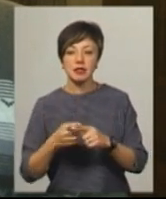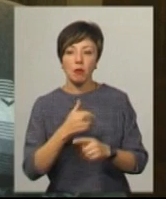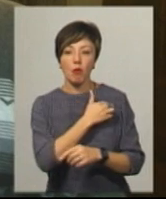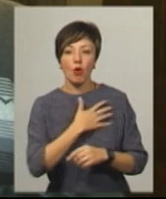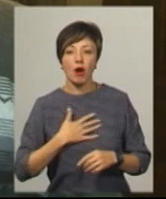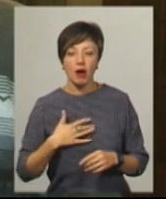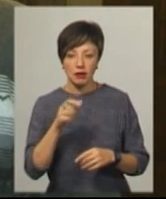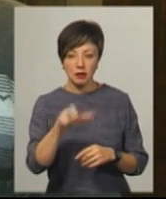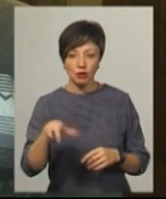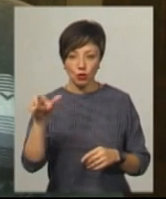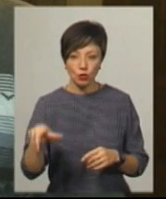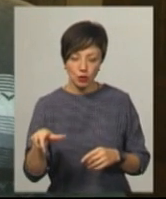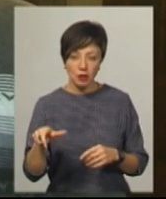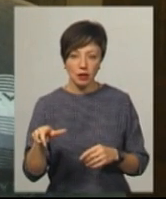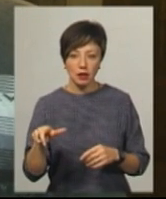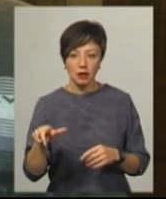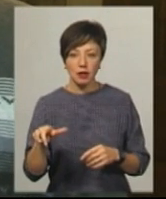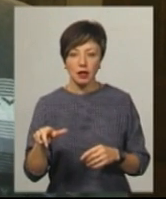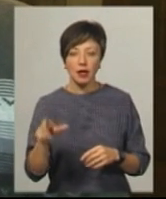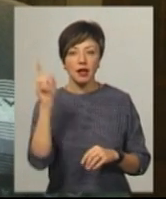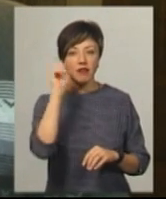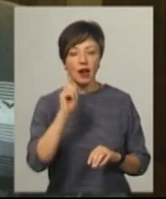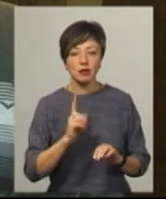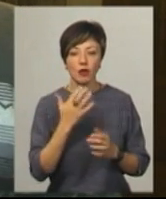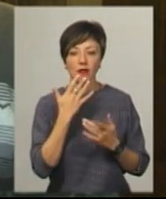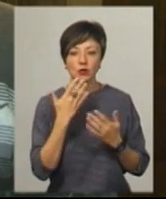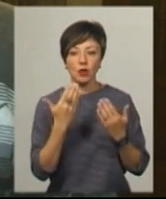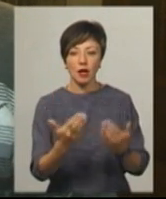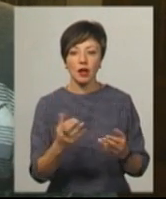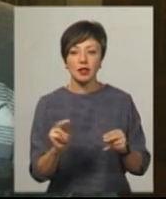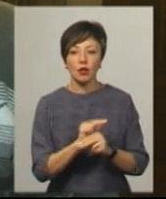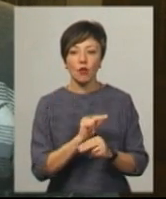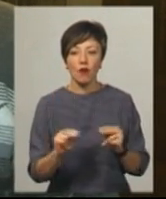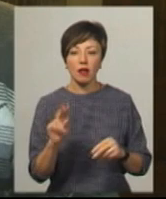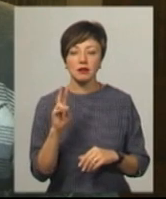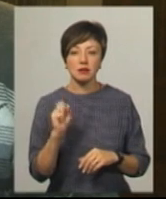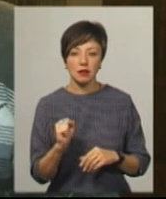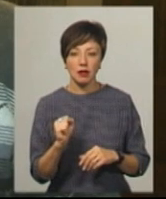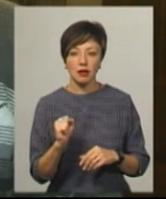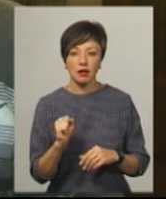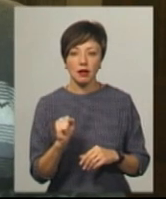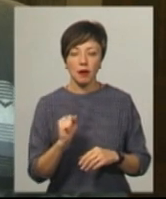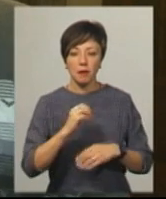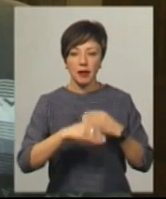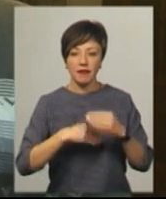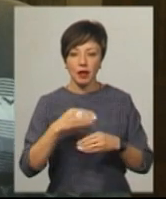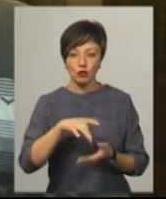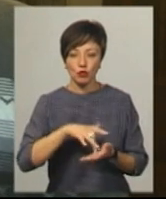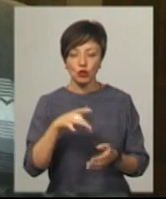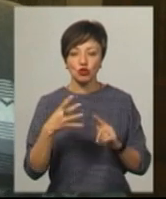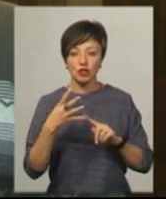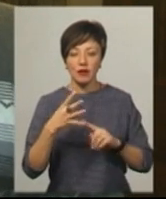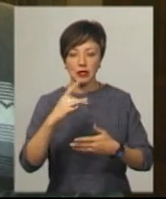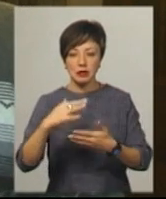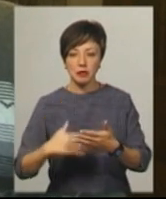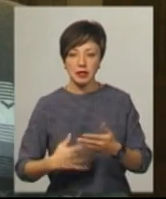поранених. Поранених осіб єврейської національності, які лікувалися в перев'язочному пункті. І четвертий